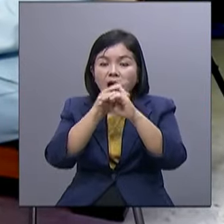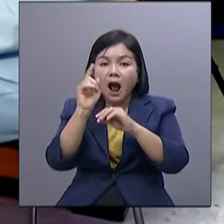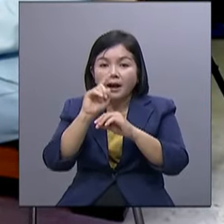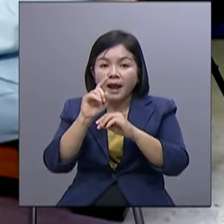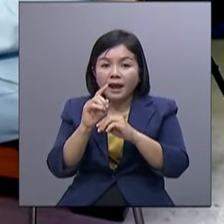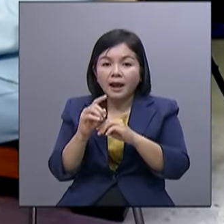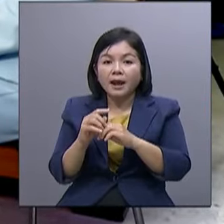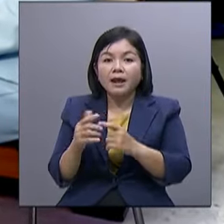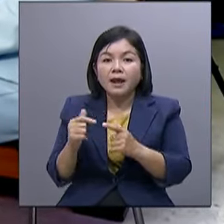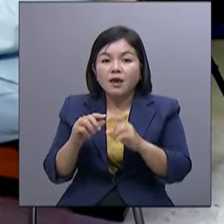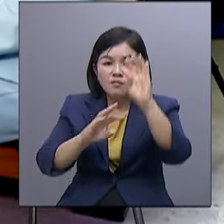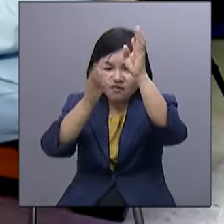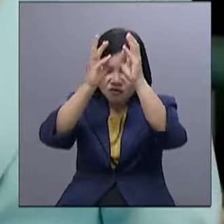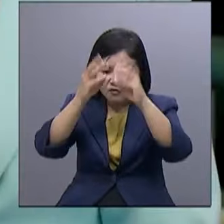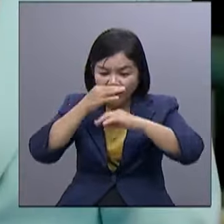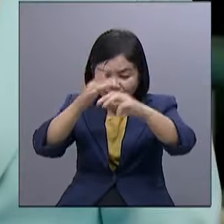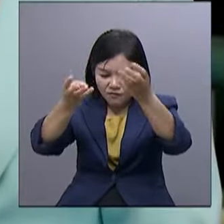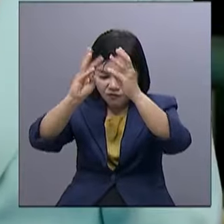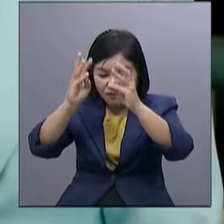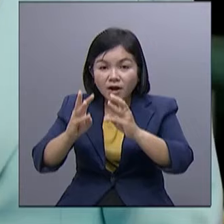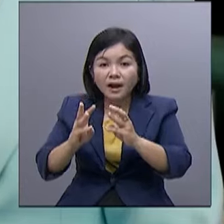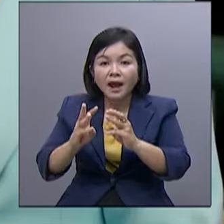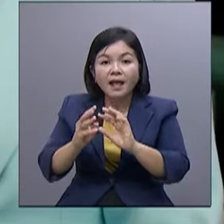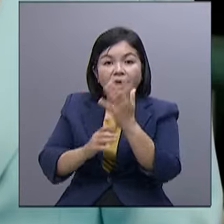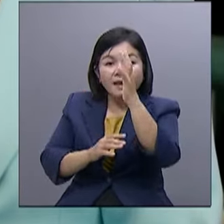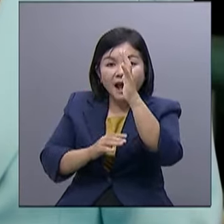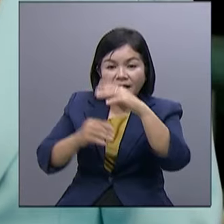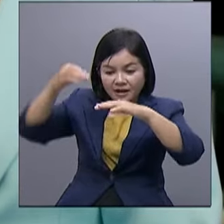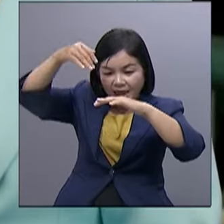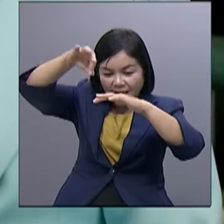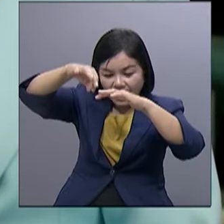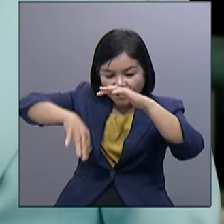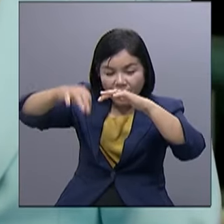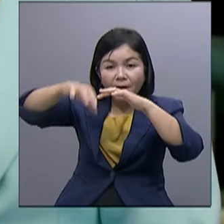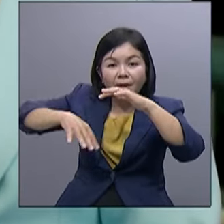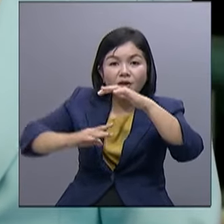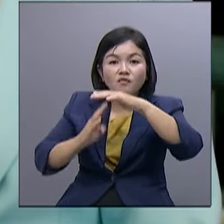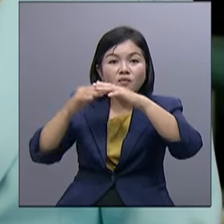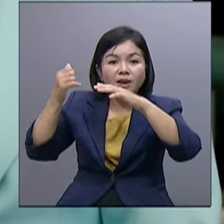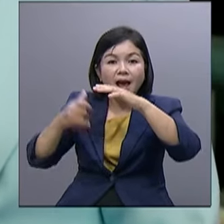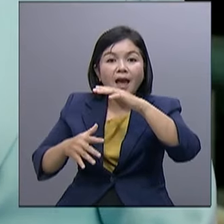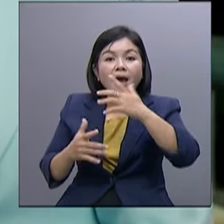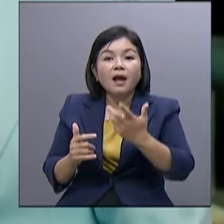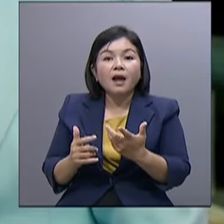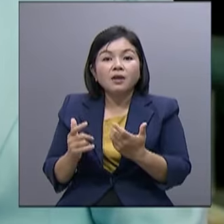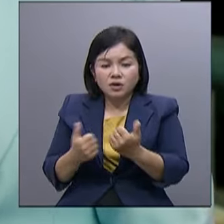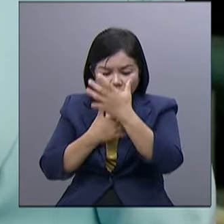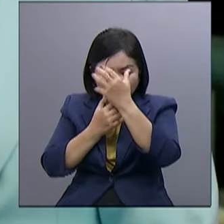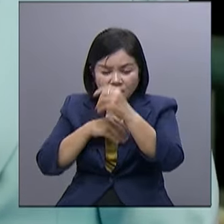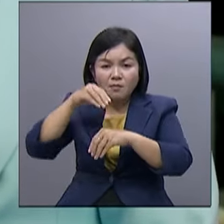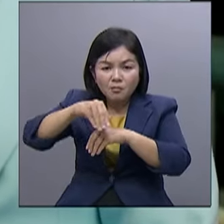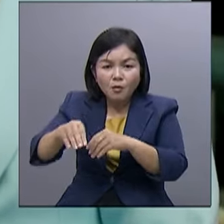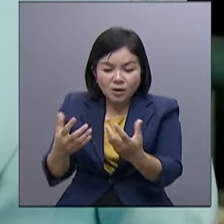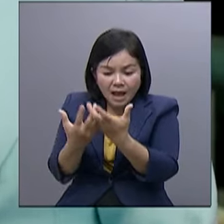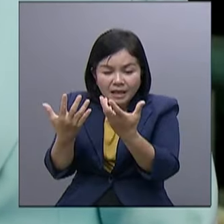แสงแต่ตะกรก็ลงมาเพราะงั้นหญ้าทะเลเนี่ยสุดยอดเทพงั้นงั้นทั้งโลกเไม่มานั่งสนใจหญ้าทะเลหรือปลูกหญ้าทะเลกันหรอกเพราะว่ามันเป็นความหวัง